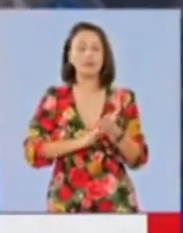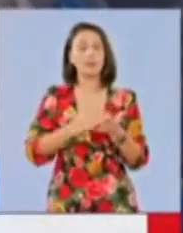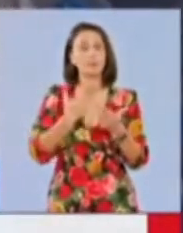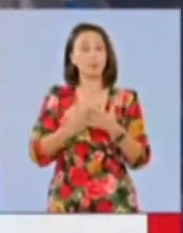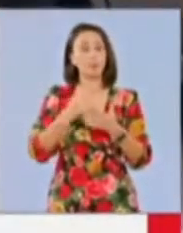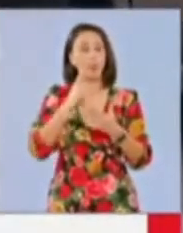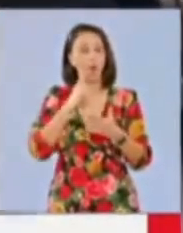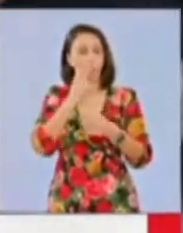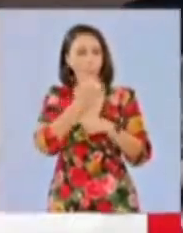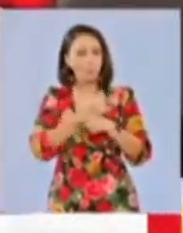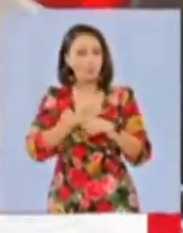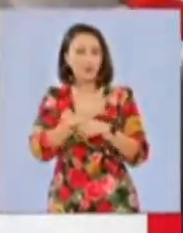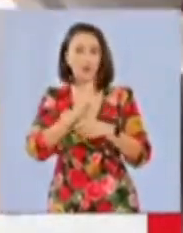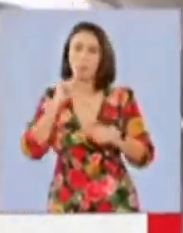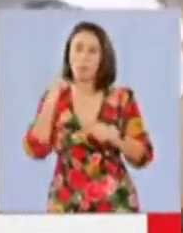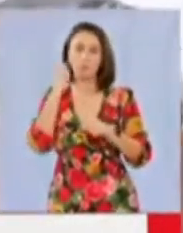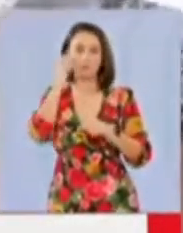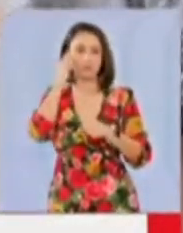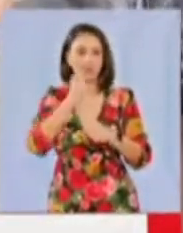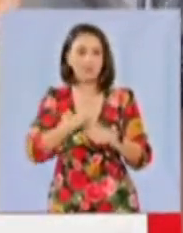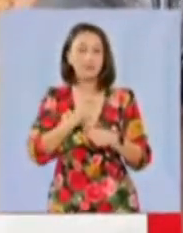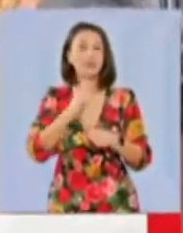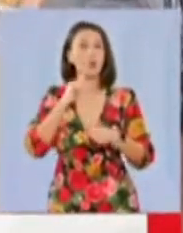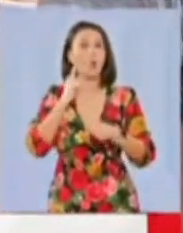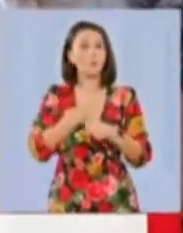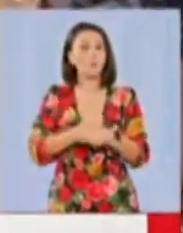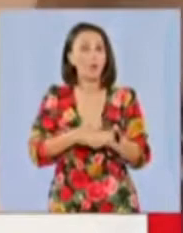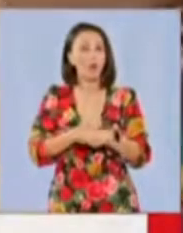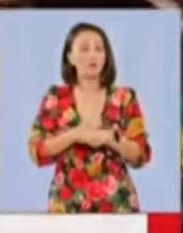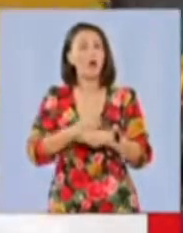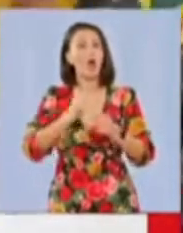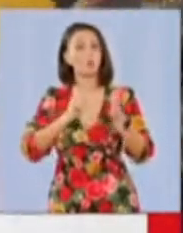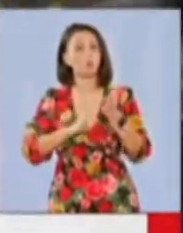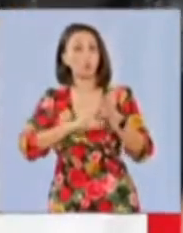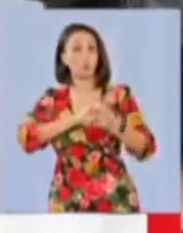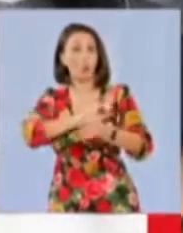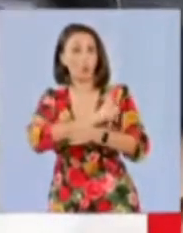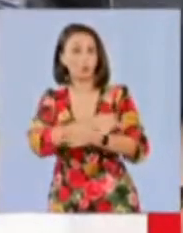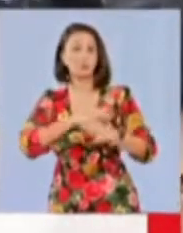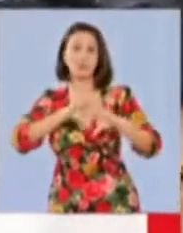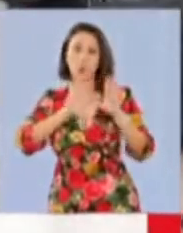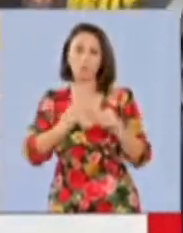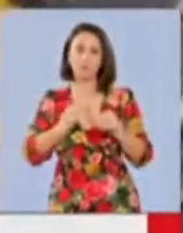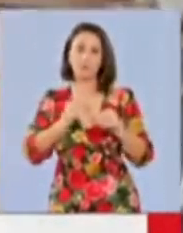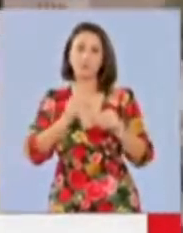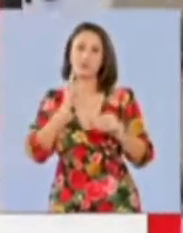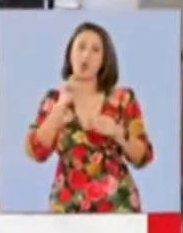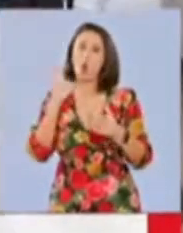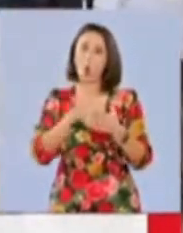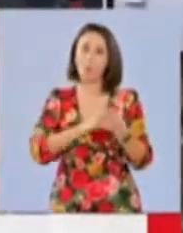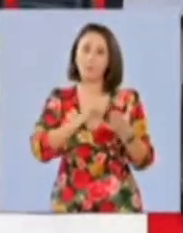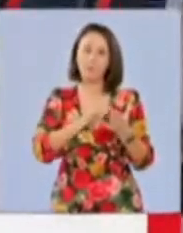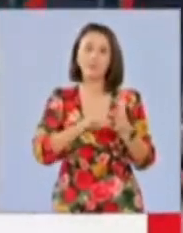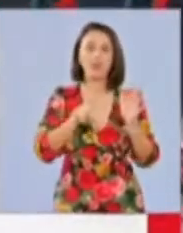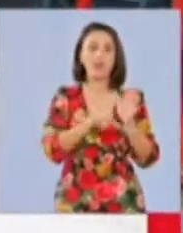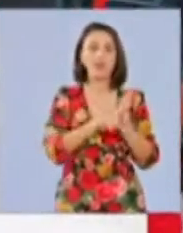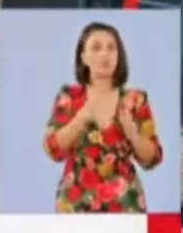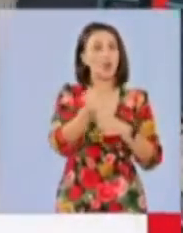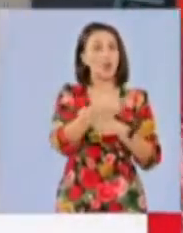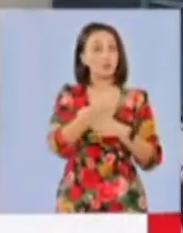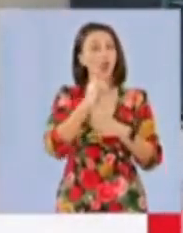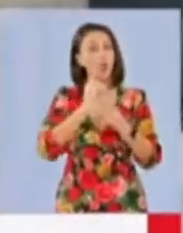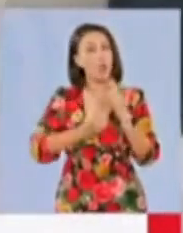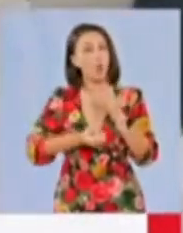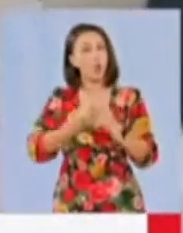obligațiilor solicitând autorităților române să transpună integral în legislația națională noile norme ale Uniunii Europene privind